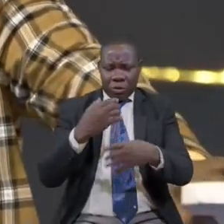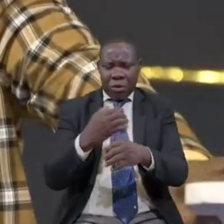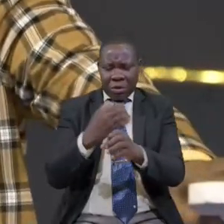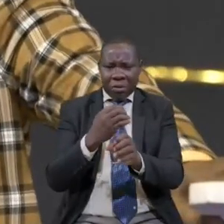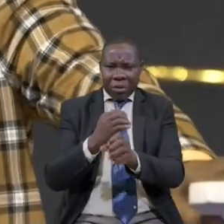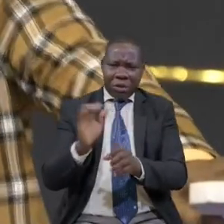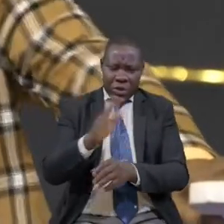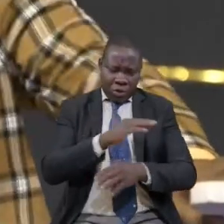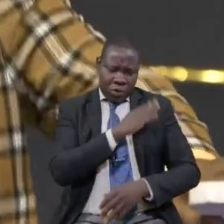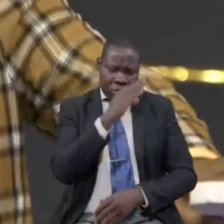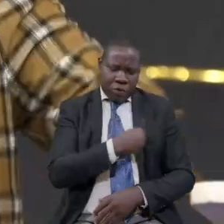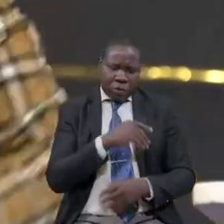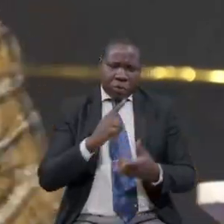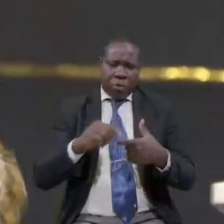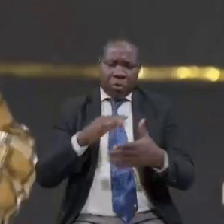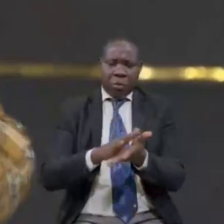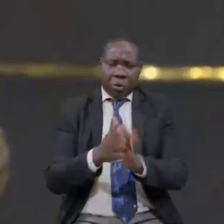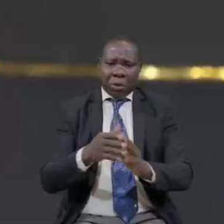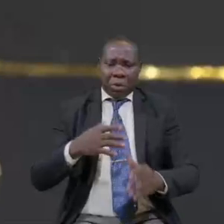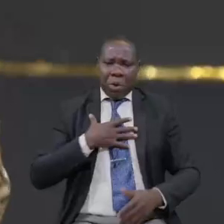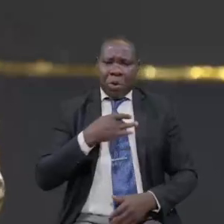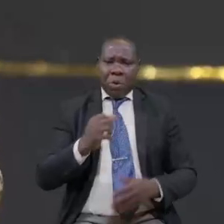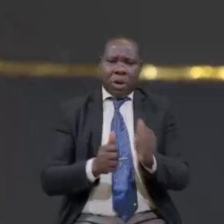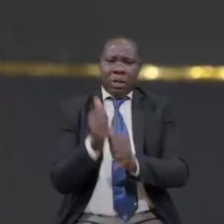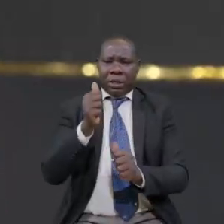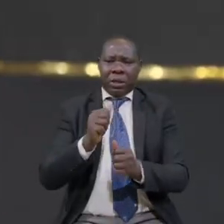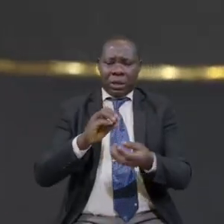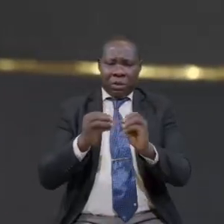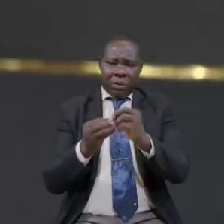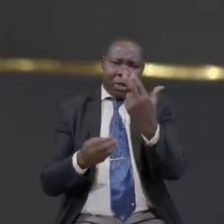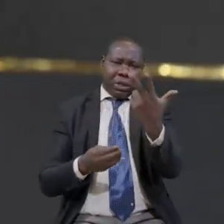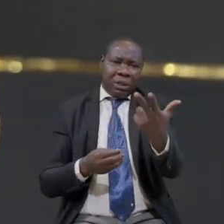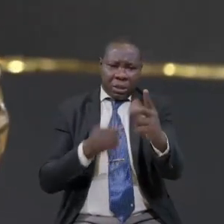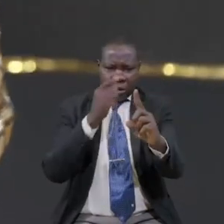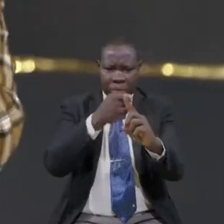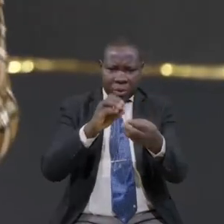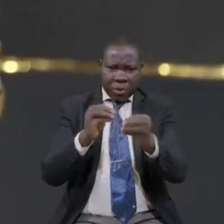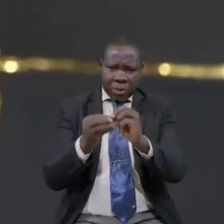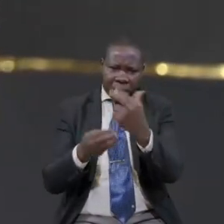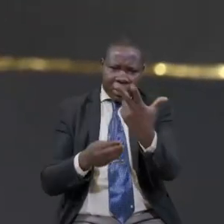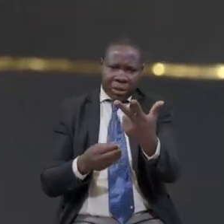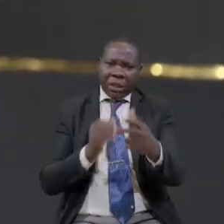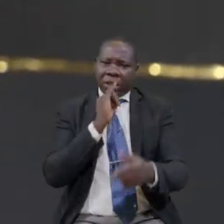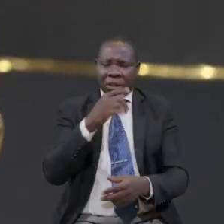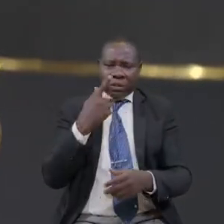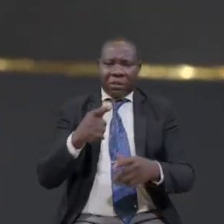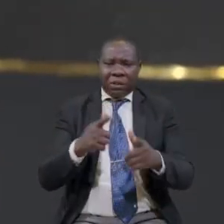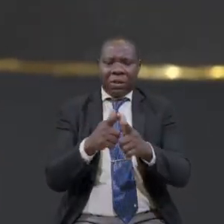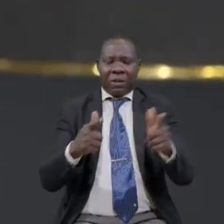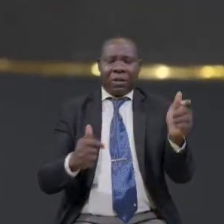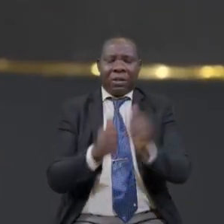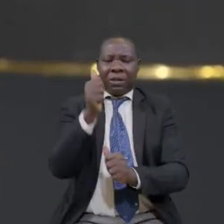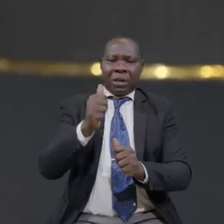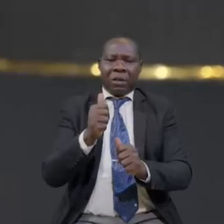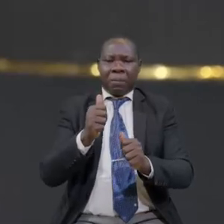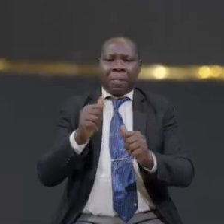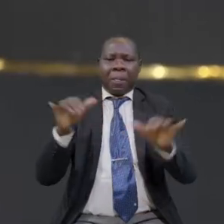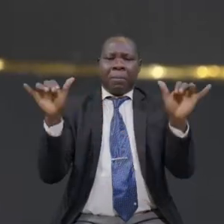rend l'âme qui devient plus blanche. 3, c'est la plus grande et